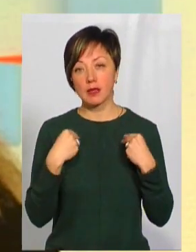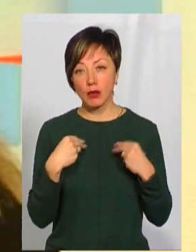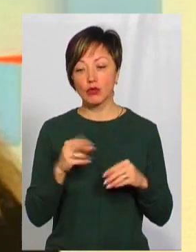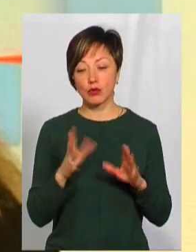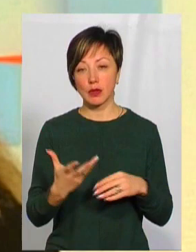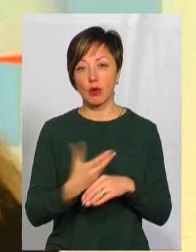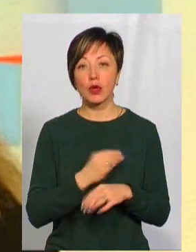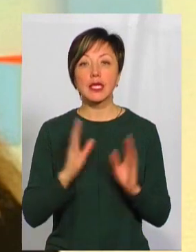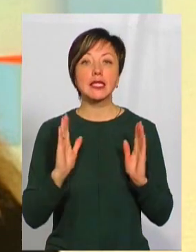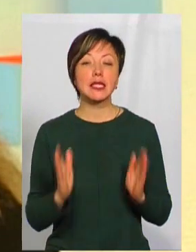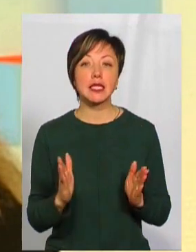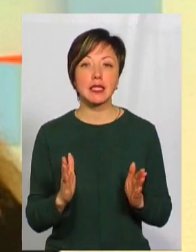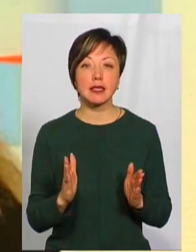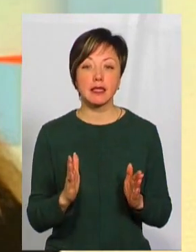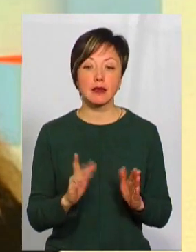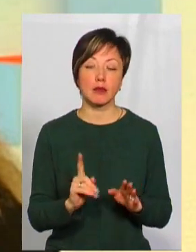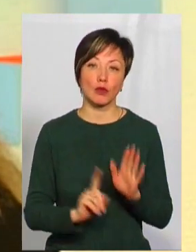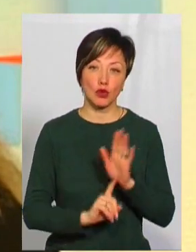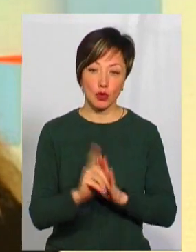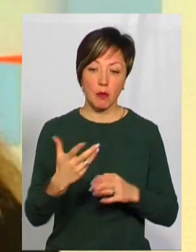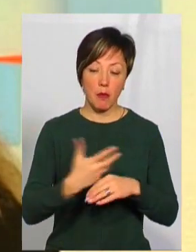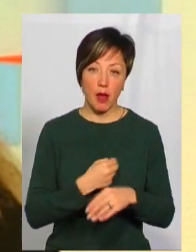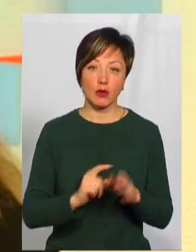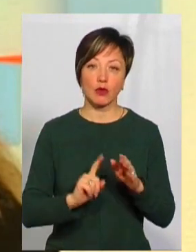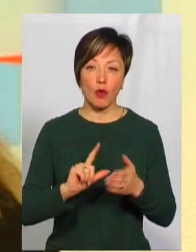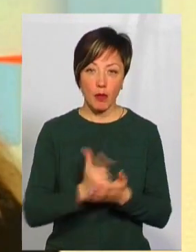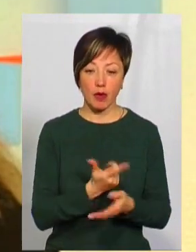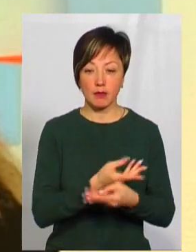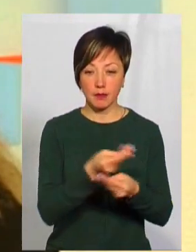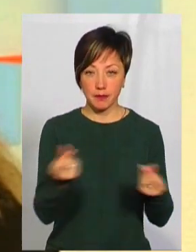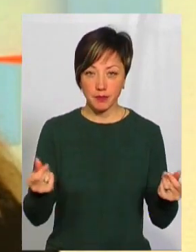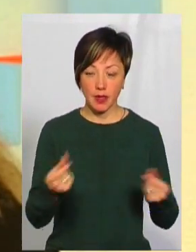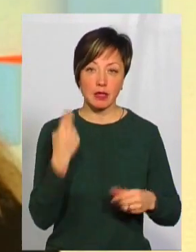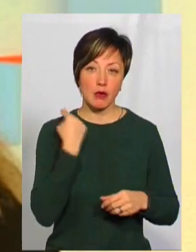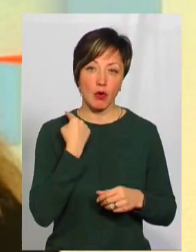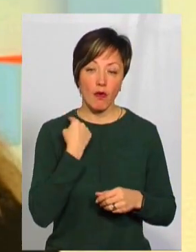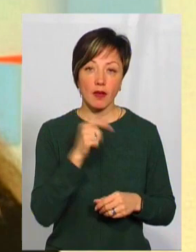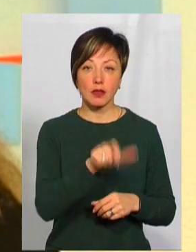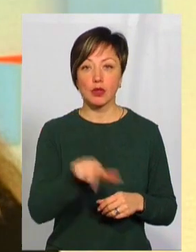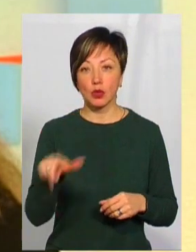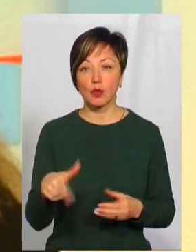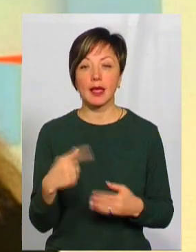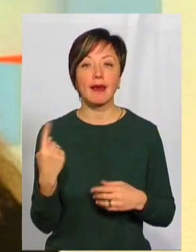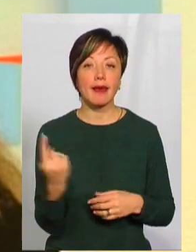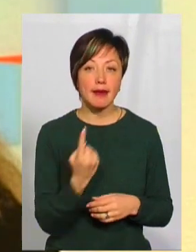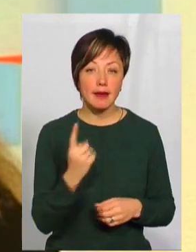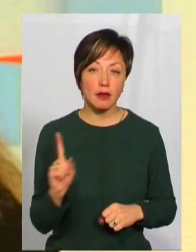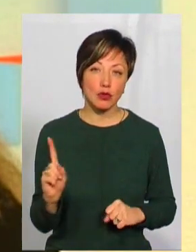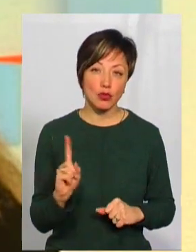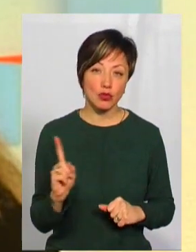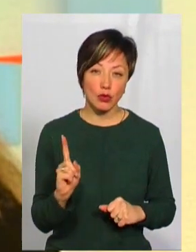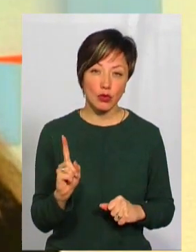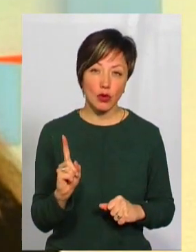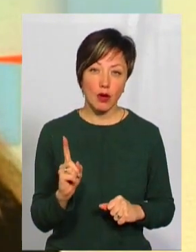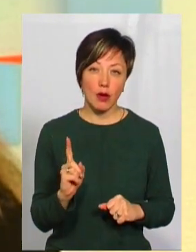що вони заплатять тільки. Підуть проплати, ми знову будемо виплачувати заборгованість. Єдине, що